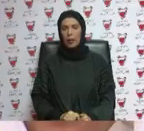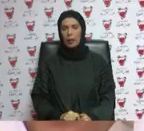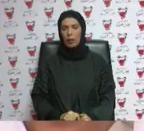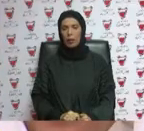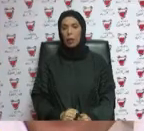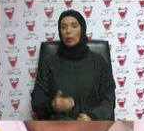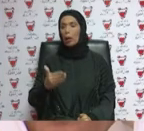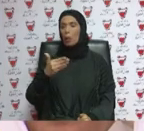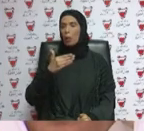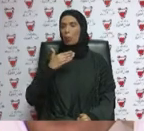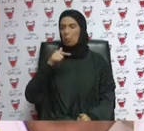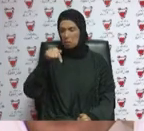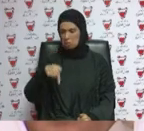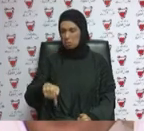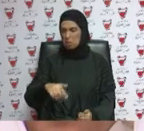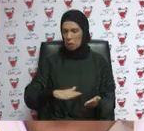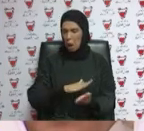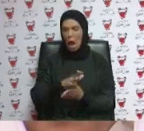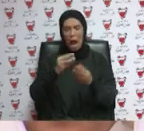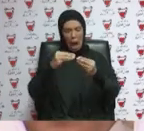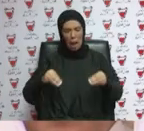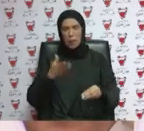قبل وقوعها. ولا